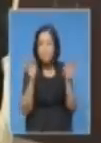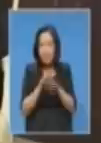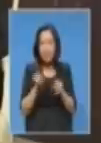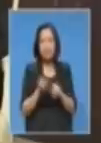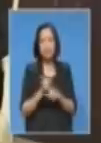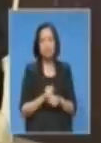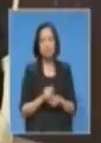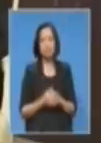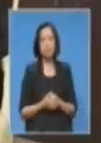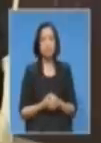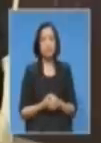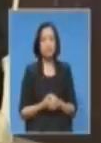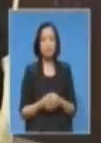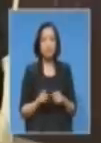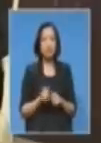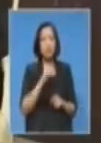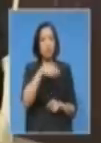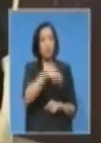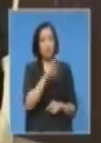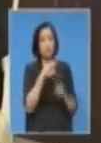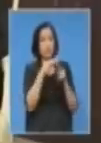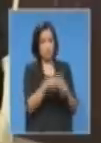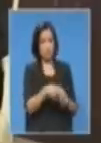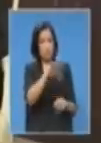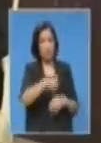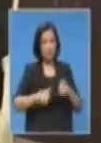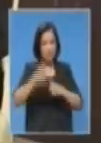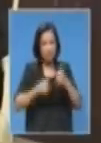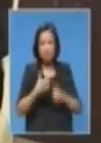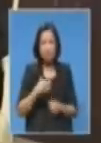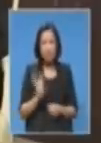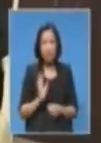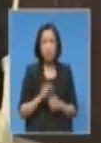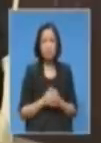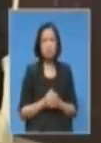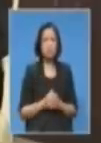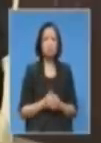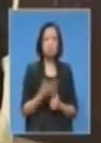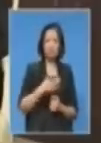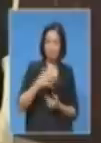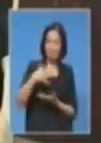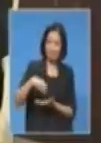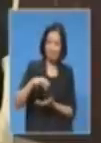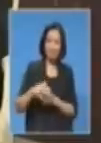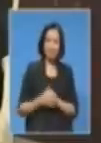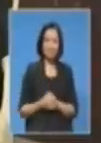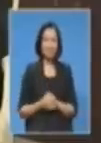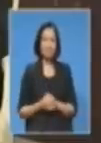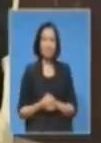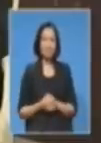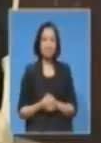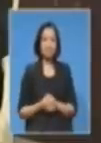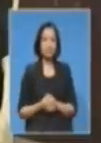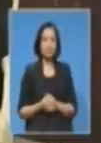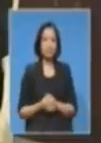อีกไม่มีทางที่จะให้บริษัทเอกชนเข้ามาแข่งมั่งหรือไงครับ ขออนุญาตเรียน ขอโทษที ส่วนนี้นะครับ ได้ครับเนื่องจากว่า